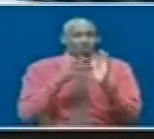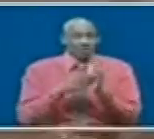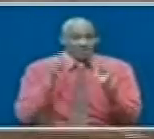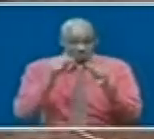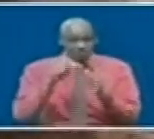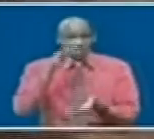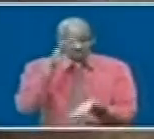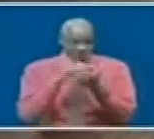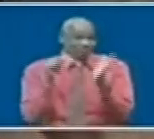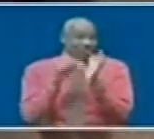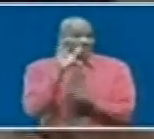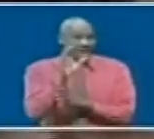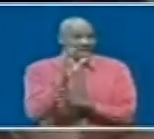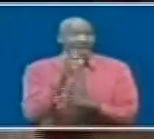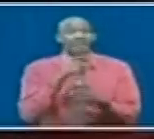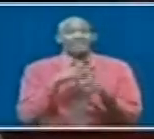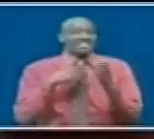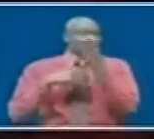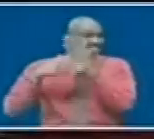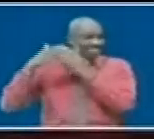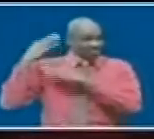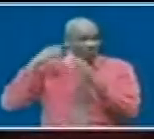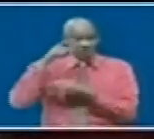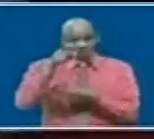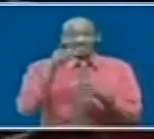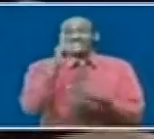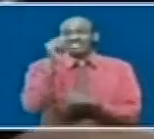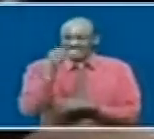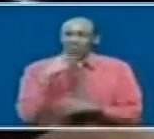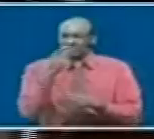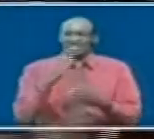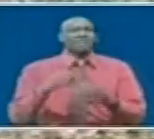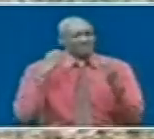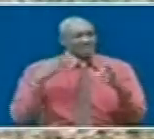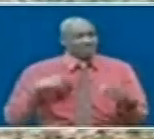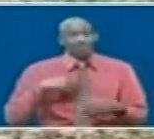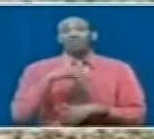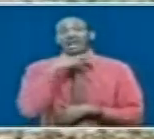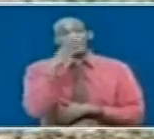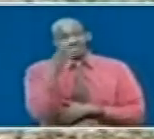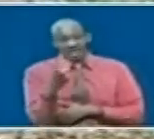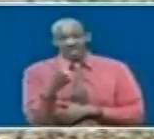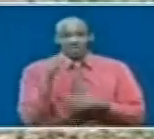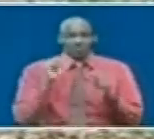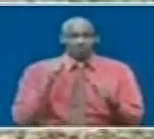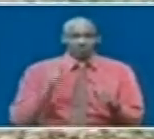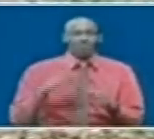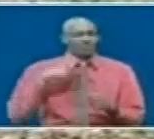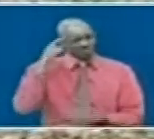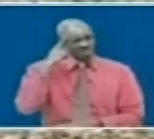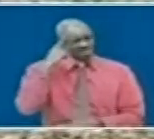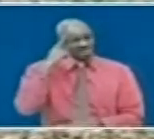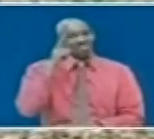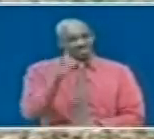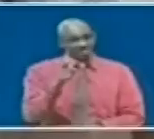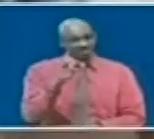kiasi kidogo shida zao, historia ya bwawa hili kusababisha vifo kila mwaka itabakia kama uta akilini mwa wakazi,